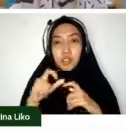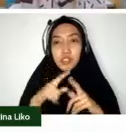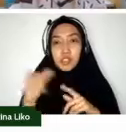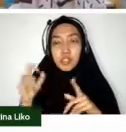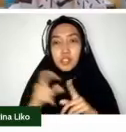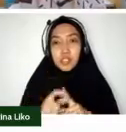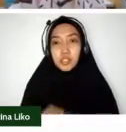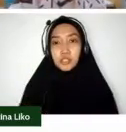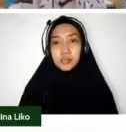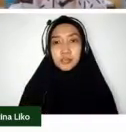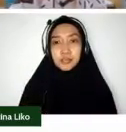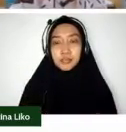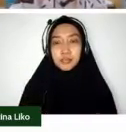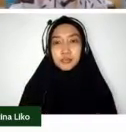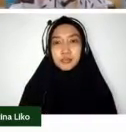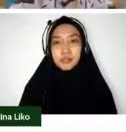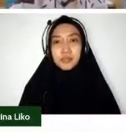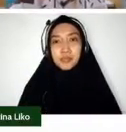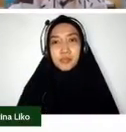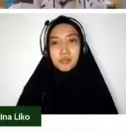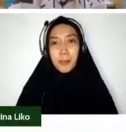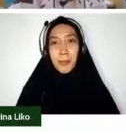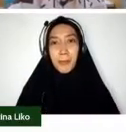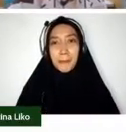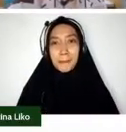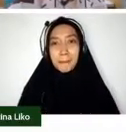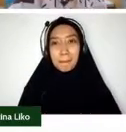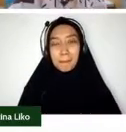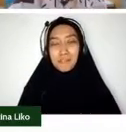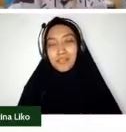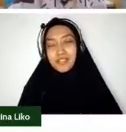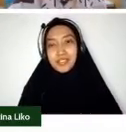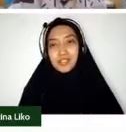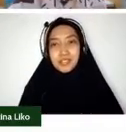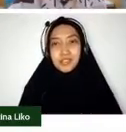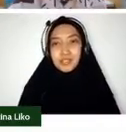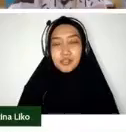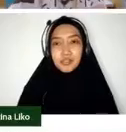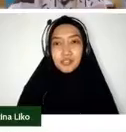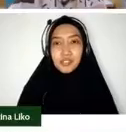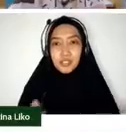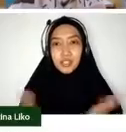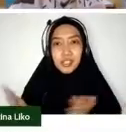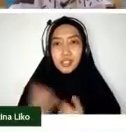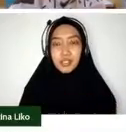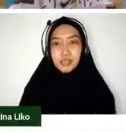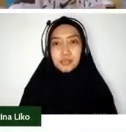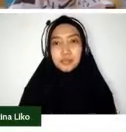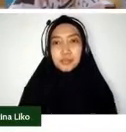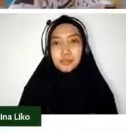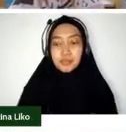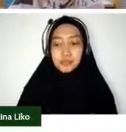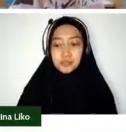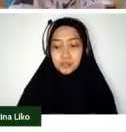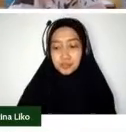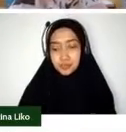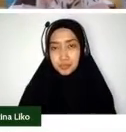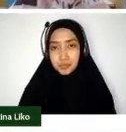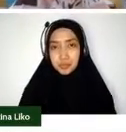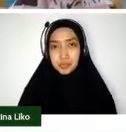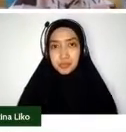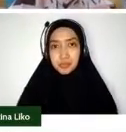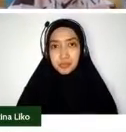Karena tidak ada ditujukan buat siapa nih? Pak Yanuar, saya. Ya, silakan dulu, Pak Said. Oke, ini